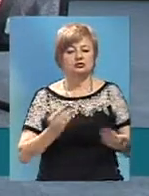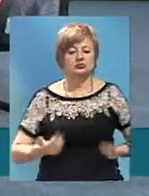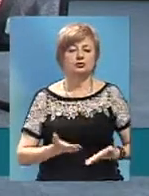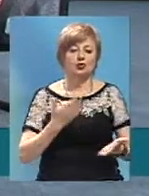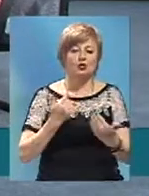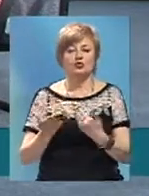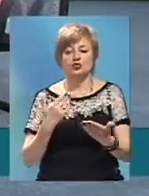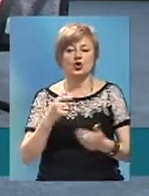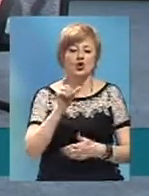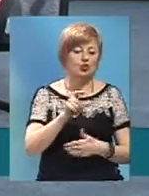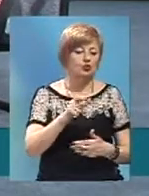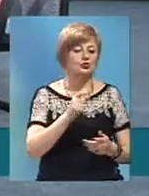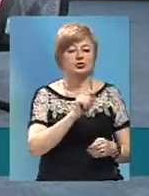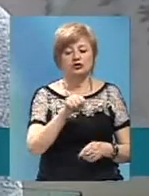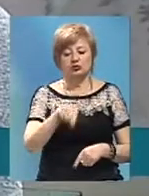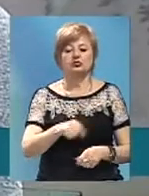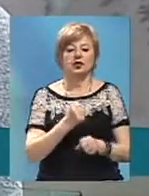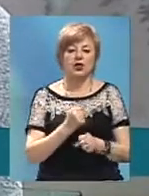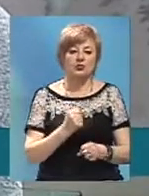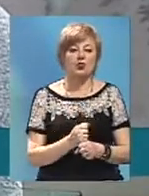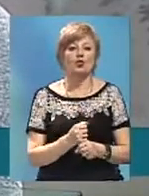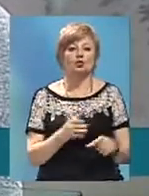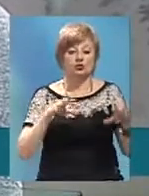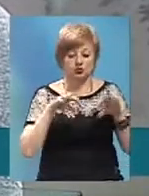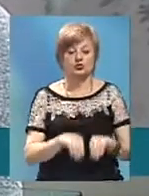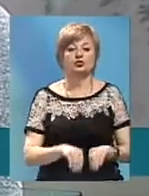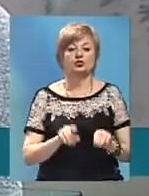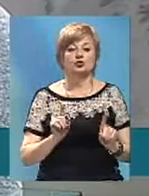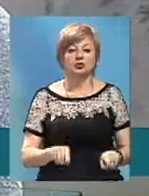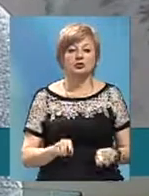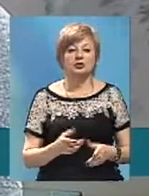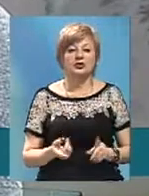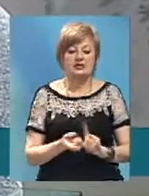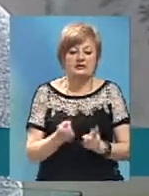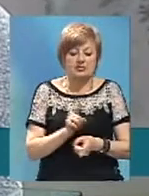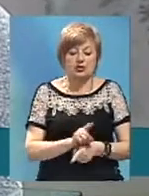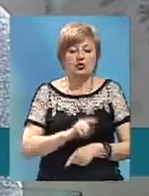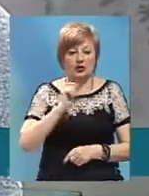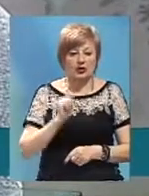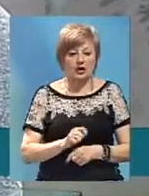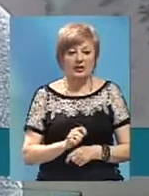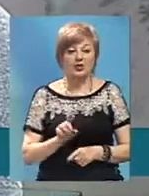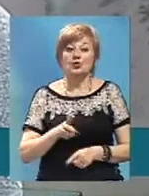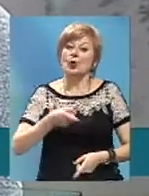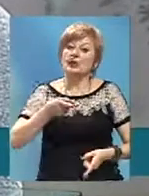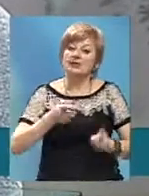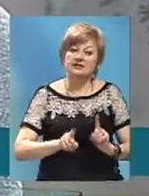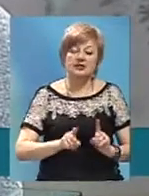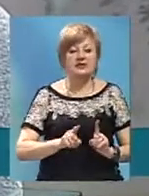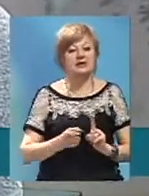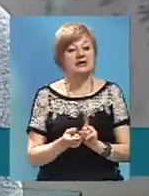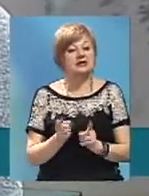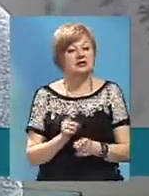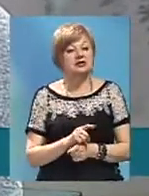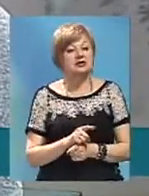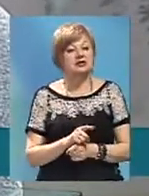сюди йдуть люди, тут вони працюють і змінюють, тут вони змінюють країну. Але чи дійсно, от ви сьогодні зустрічалися, ті, з ким